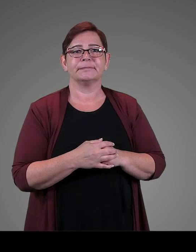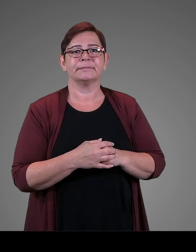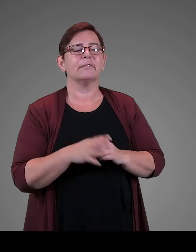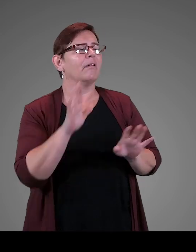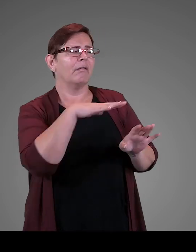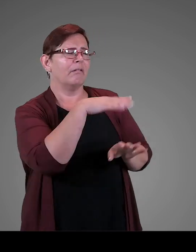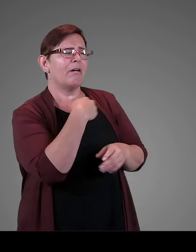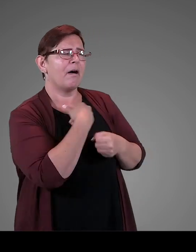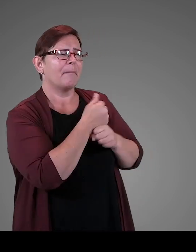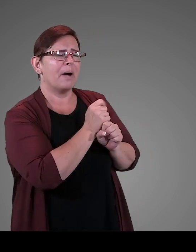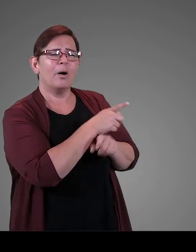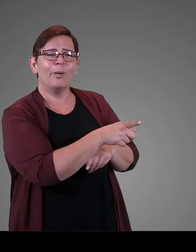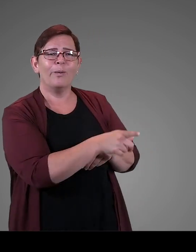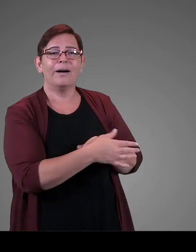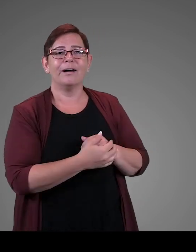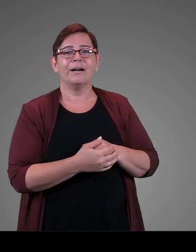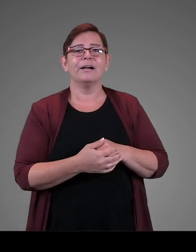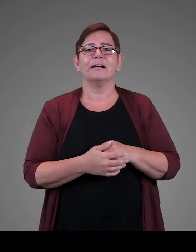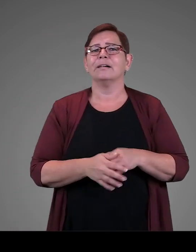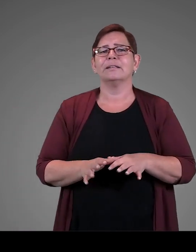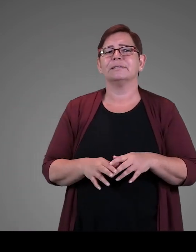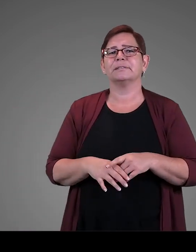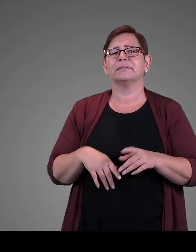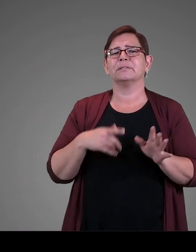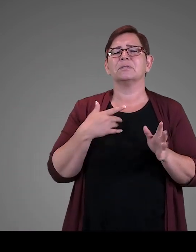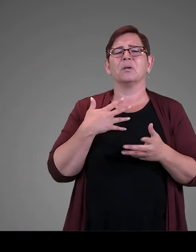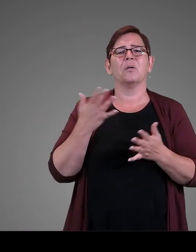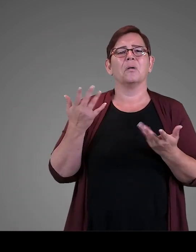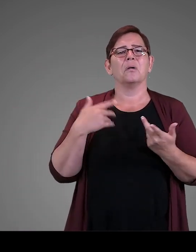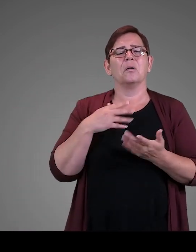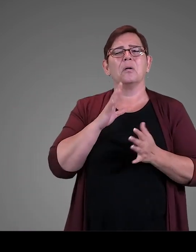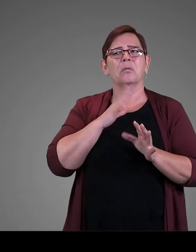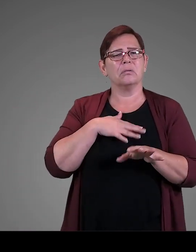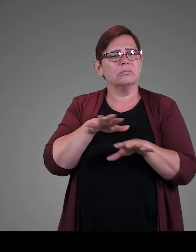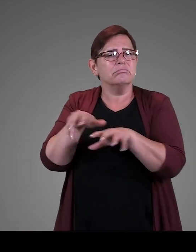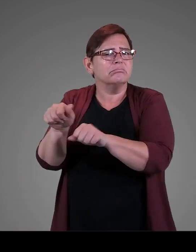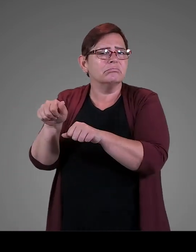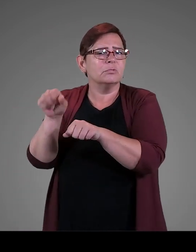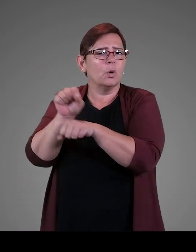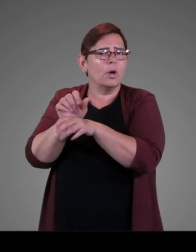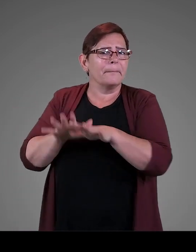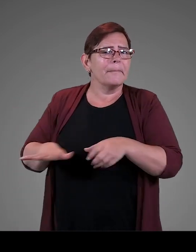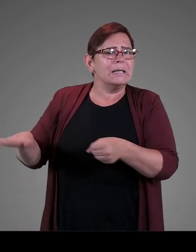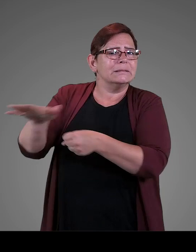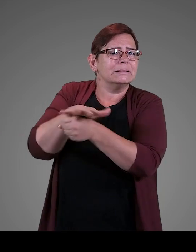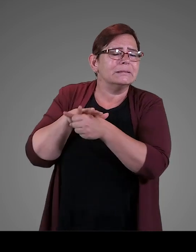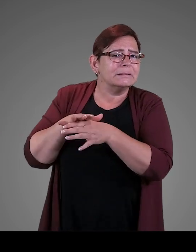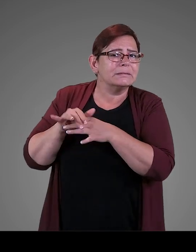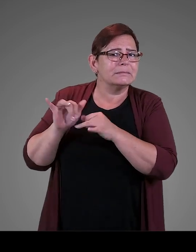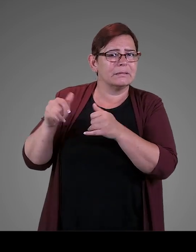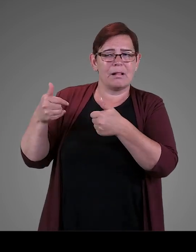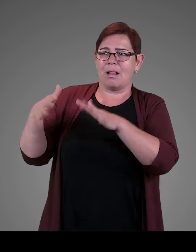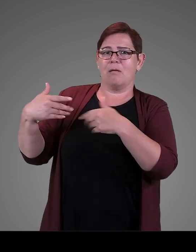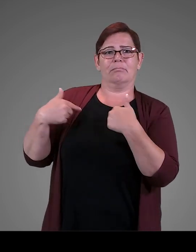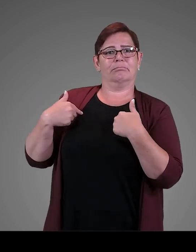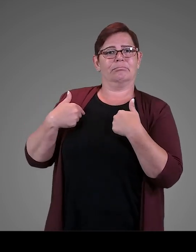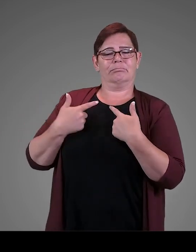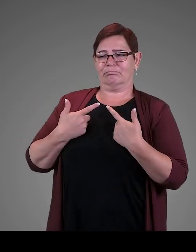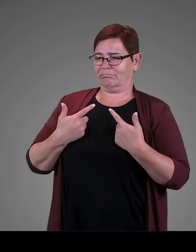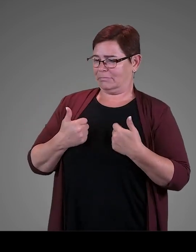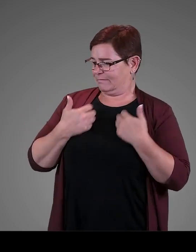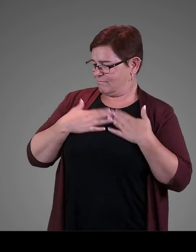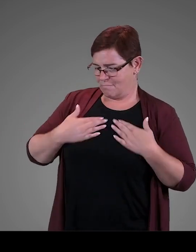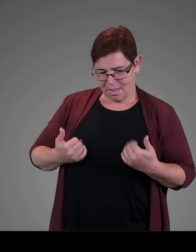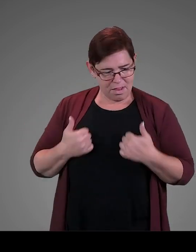Je t'oblige. Ben, je vais prendre le relais là, d'un milieu de travail qui me permet